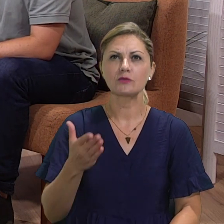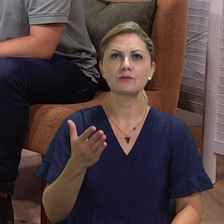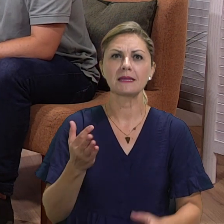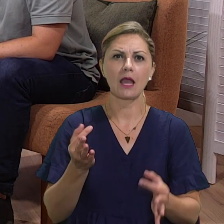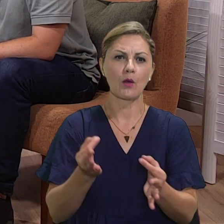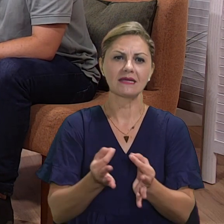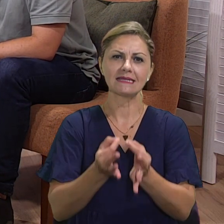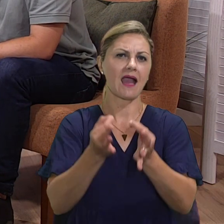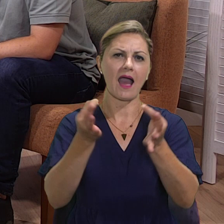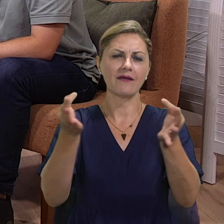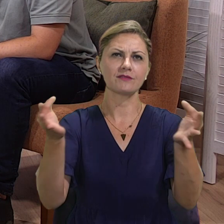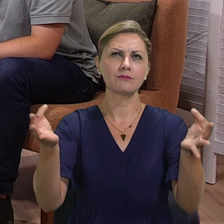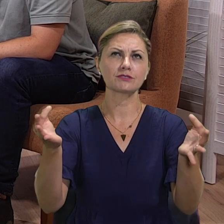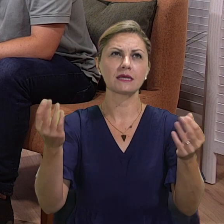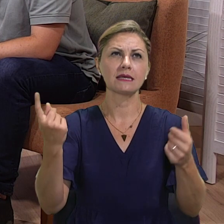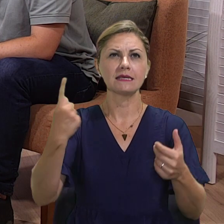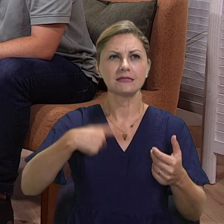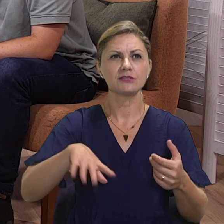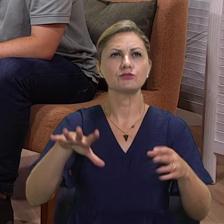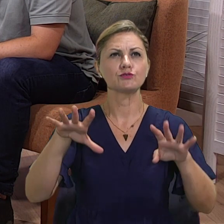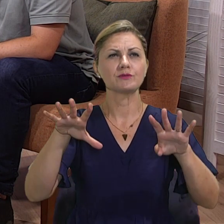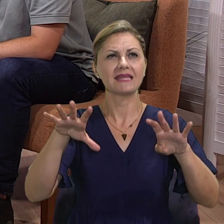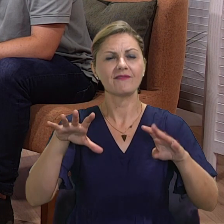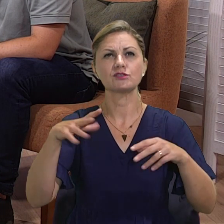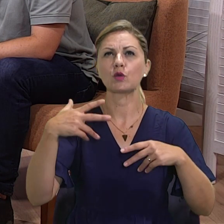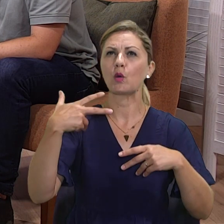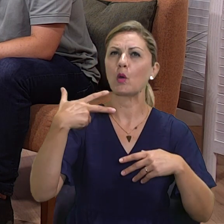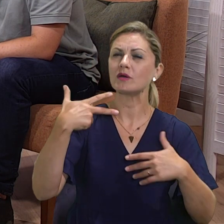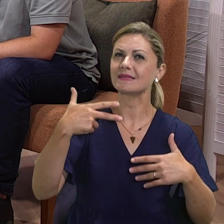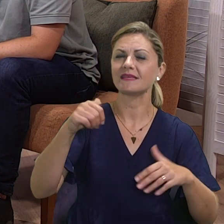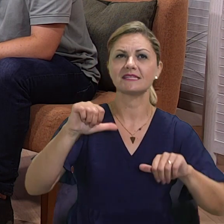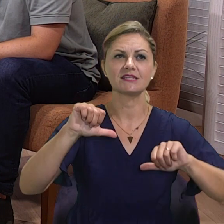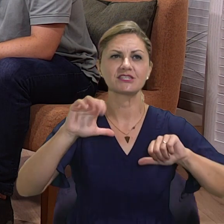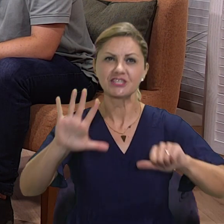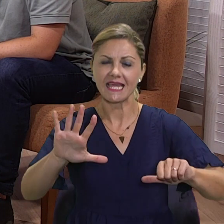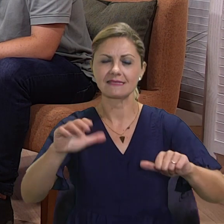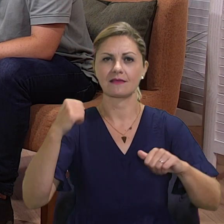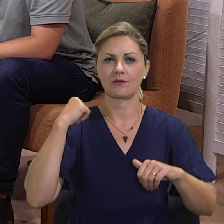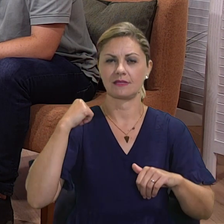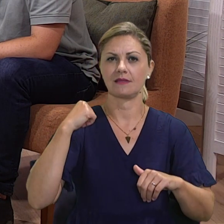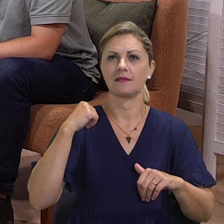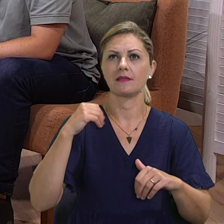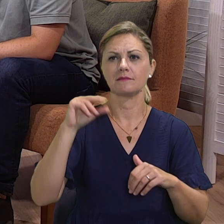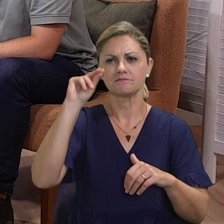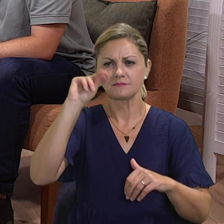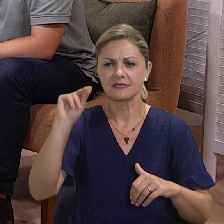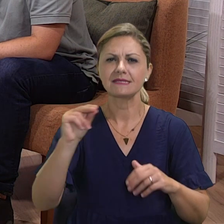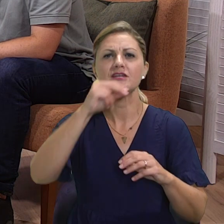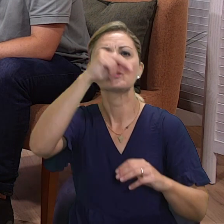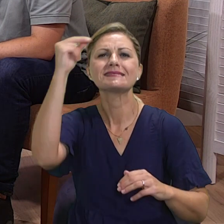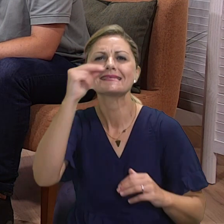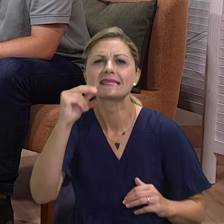ti neki bitni javni nastupi kad ste prije pričali. Mislim da je 86. ili 87. godina. Onda sam ja tu slao izmišljene top